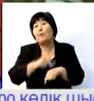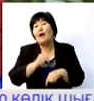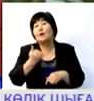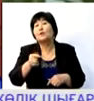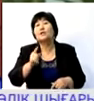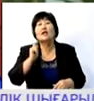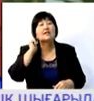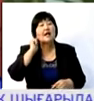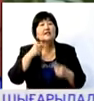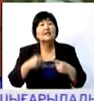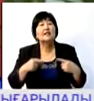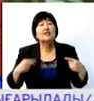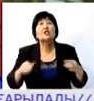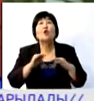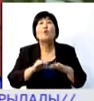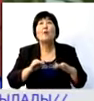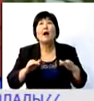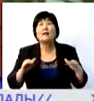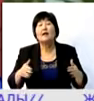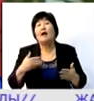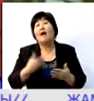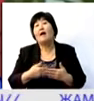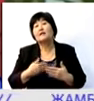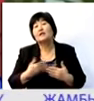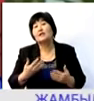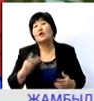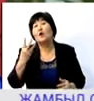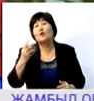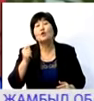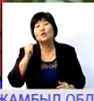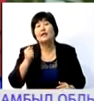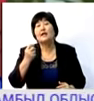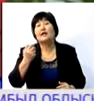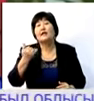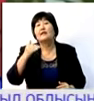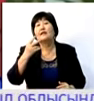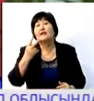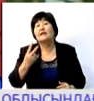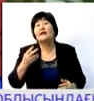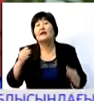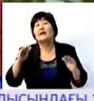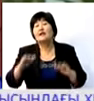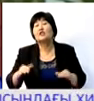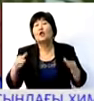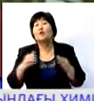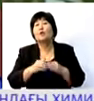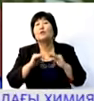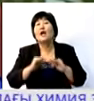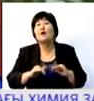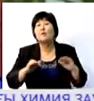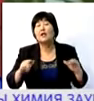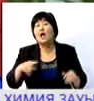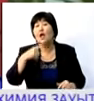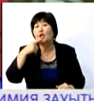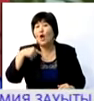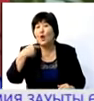жас ерекшелігіндегі балалардың, әсіресе 3 жастағы, 2-ші кіші топтардағы балалардың